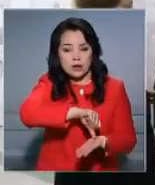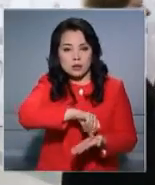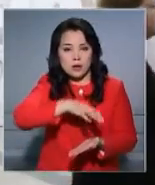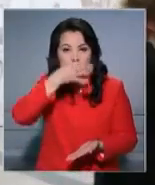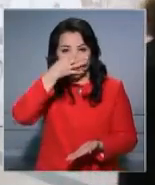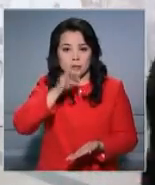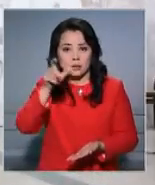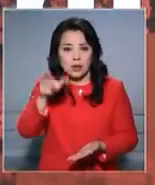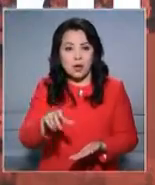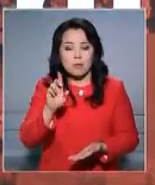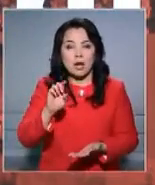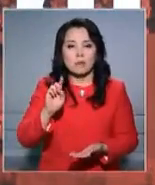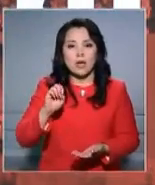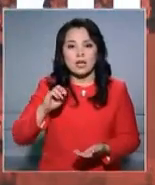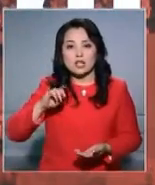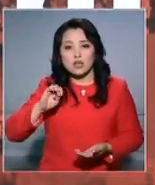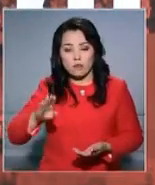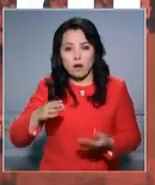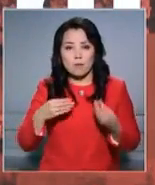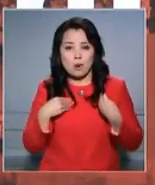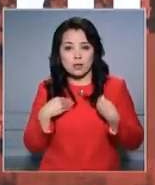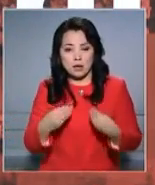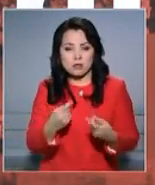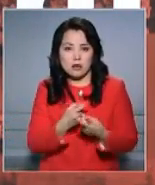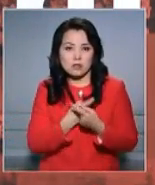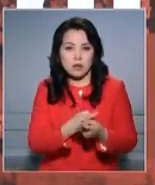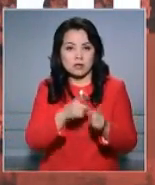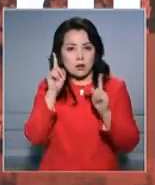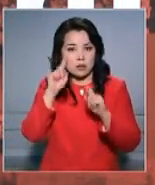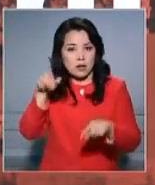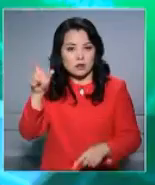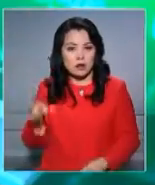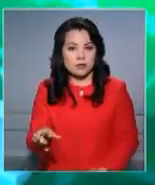Бірақ Батыр Бигелдинов бұндай адам сенгісіз ерлікке бара білді.